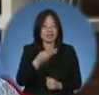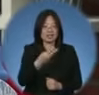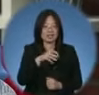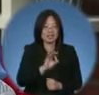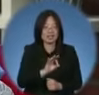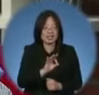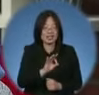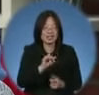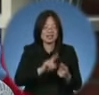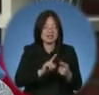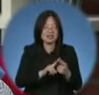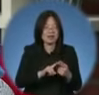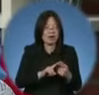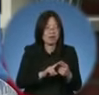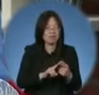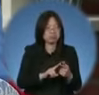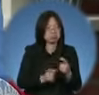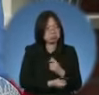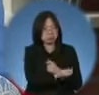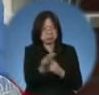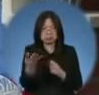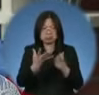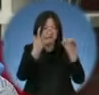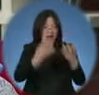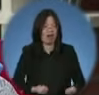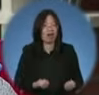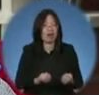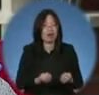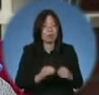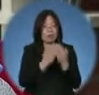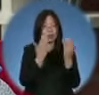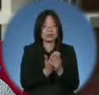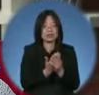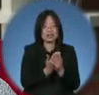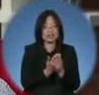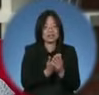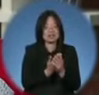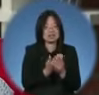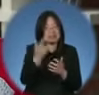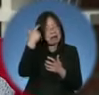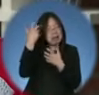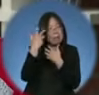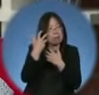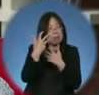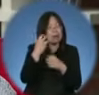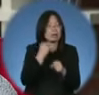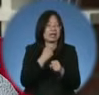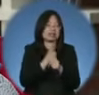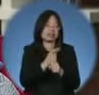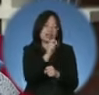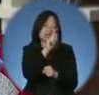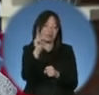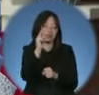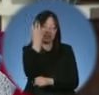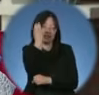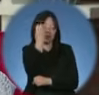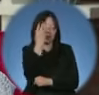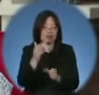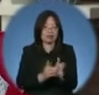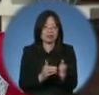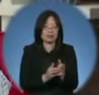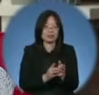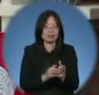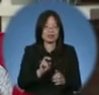힐링이 남발을 하는데요. 네. 그러니까 모든 거를 신드롬으로 만들어버리거든요. 매스컴에서.